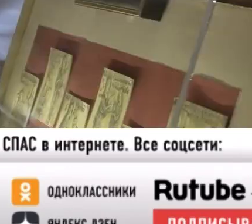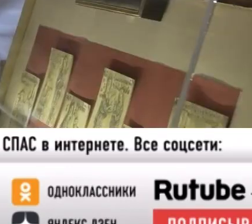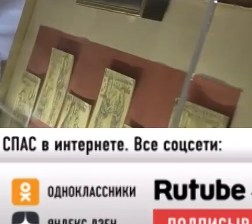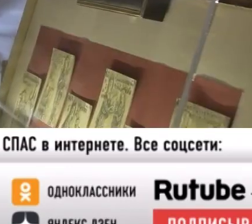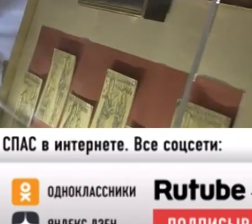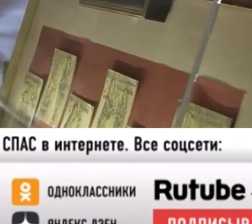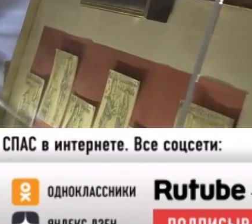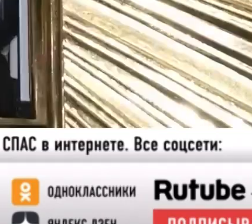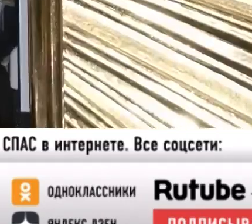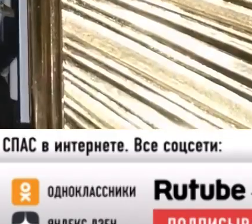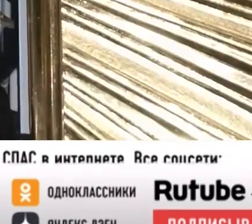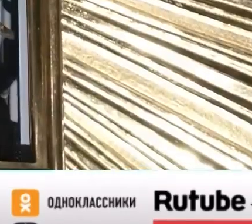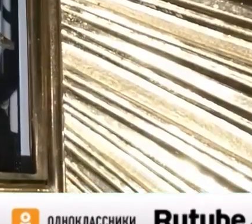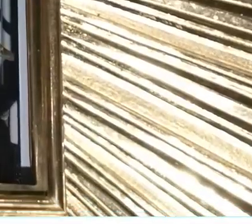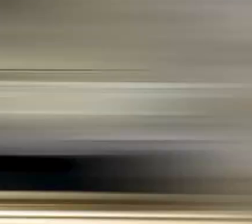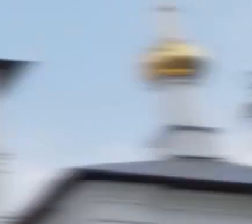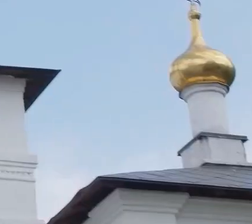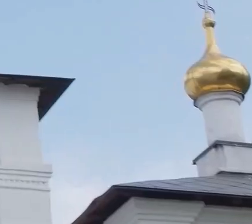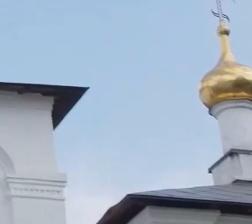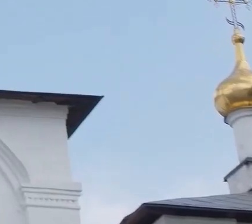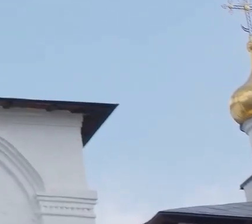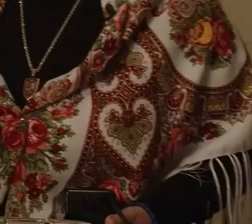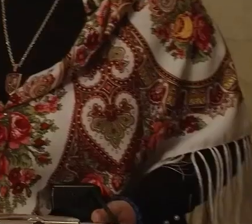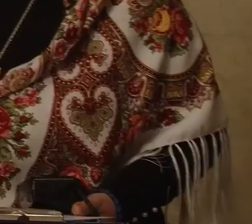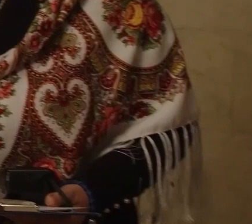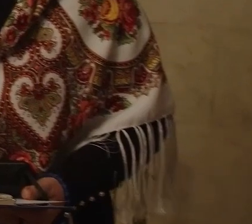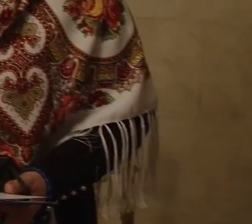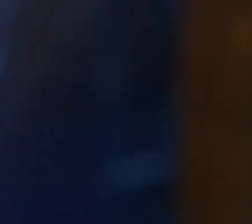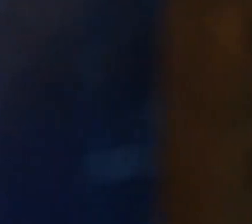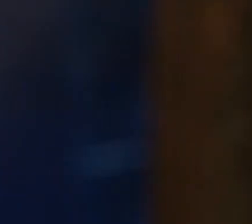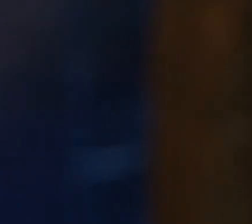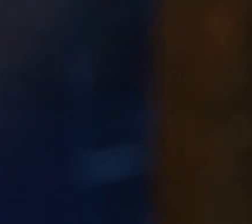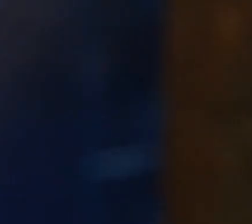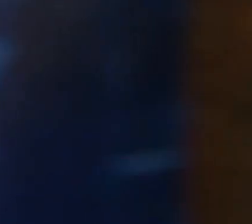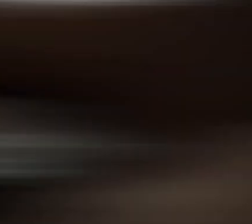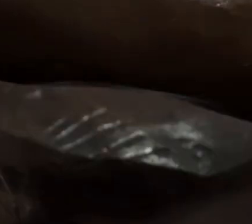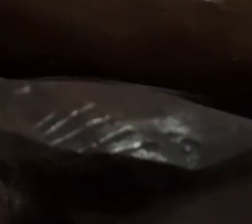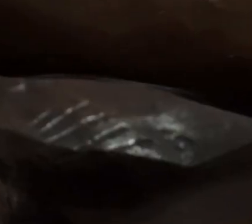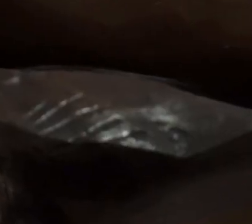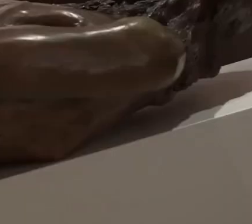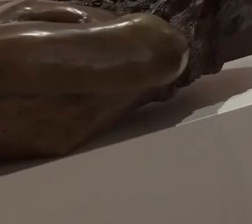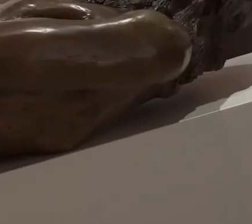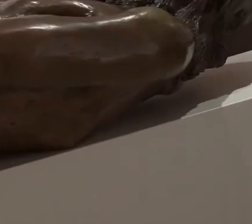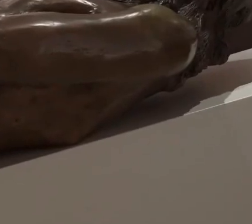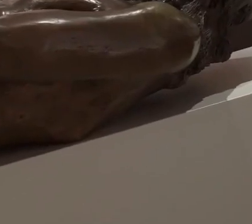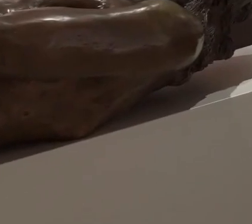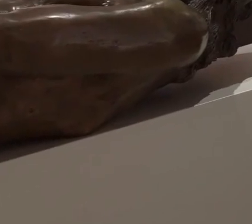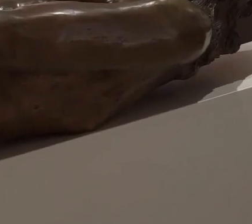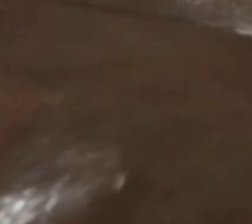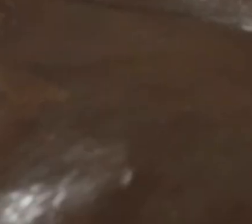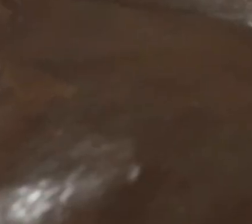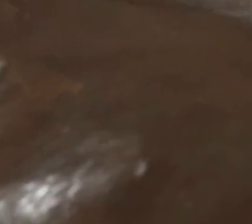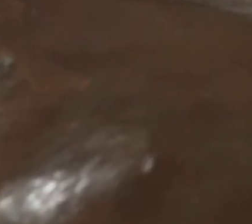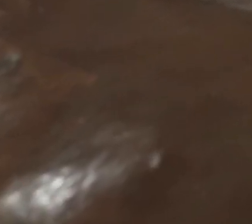оставалось лишь копировать то, что стало архетипом. Раны, которые напоминают нам раны от гвоздя. Скульптура позволяет нам увидеть, каким был